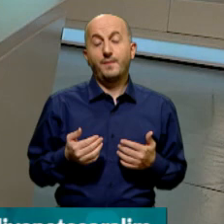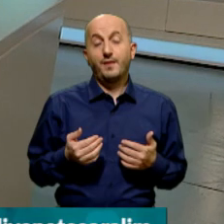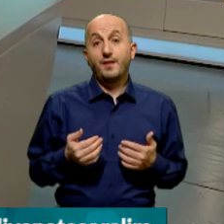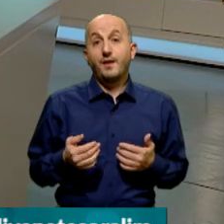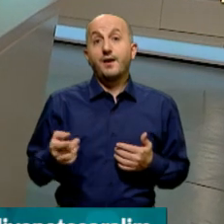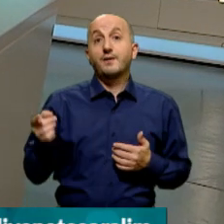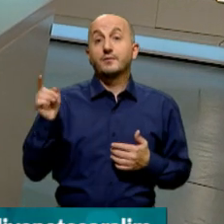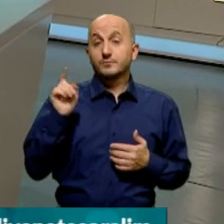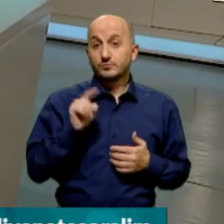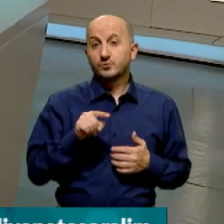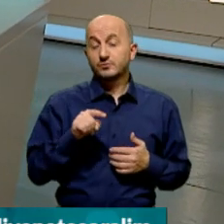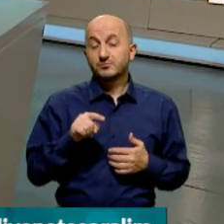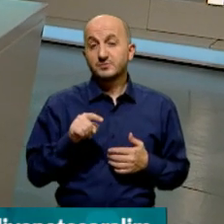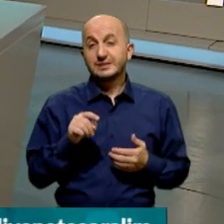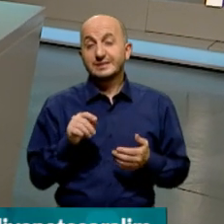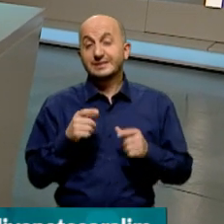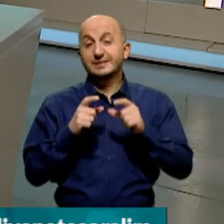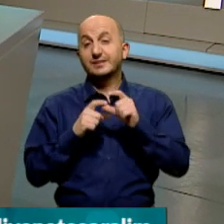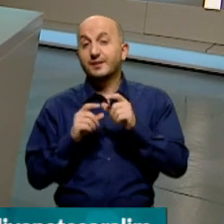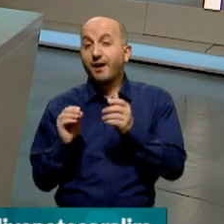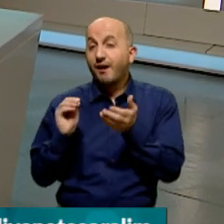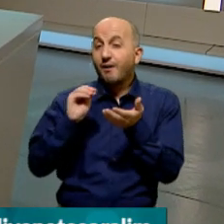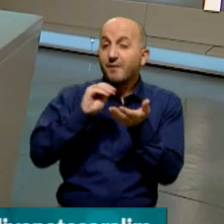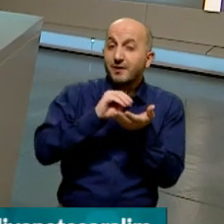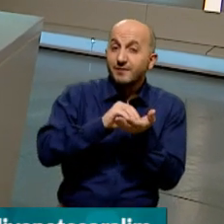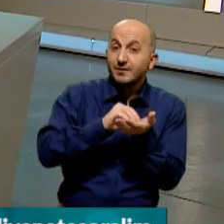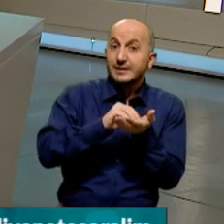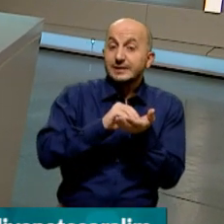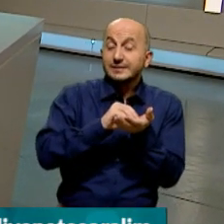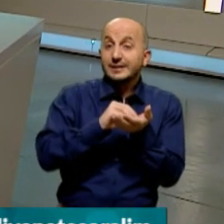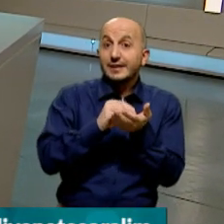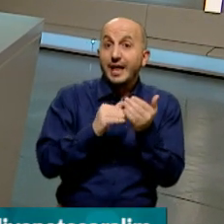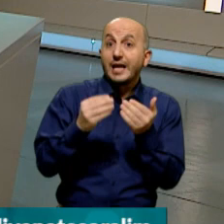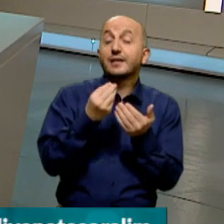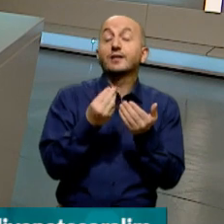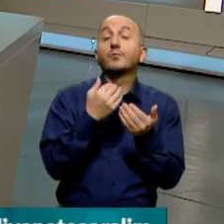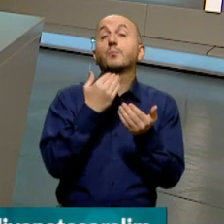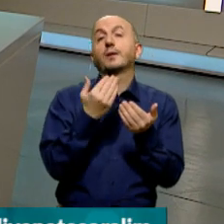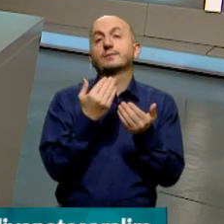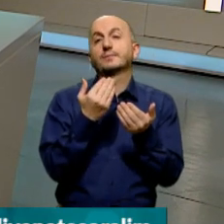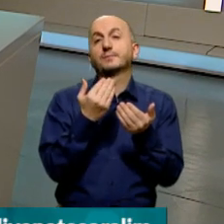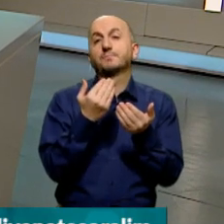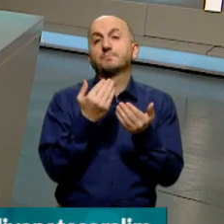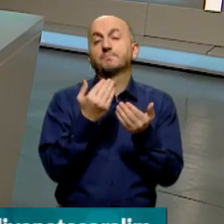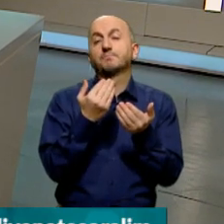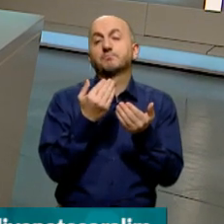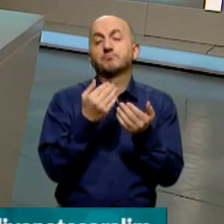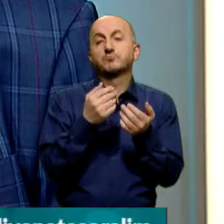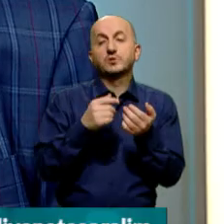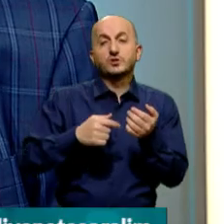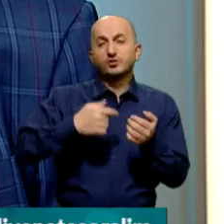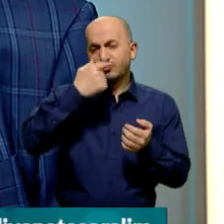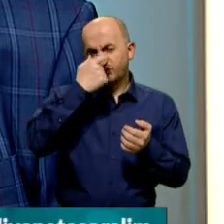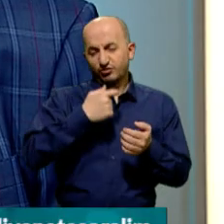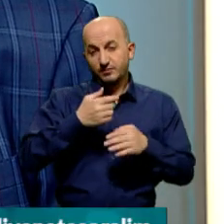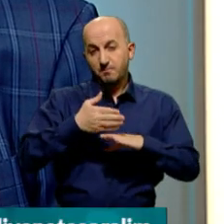Bunu sadaka cihetinden yapsak daha iyi olmaz mı? Ha şöyle, yani kişinin mali imkanlarına